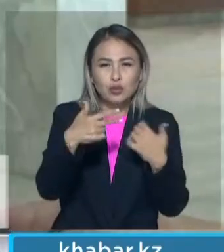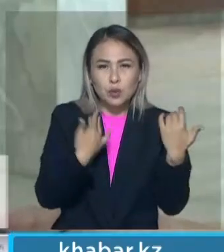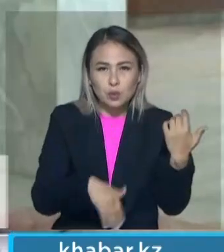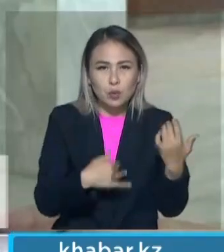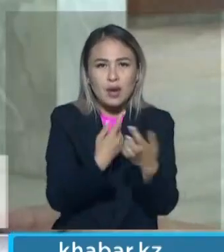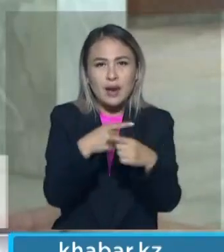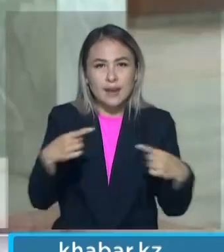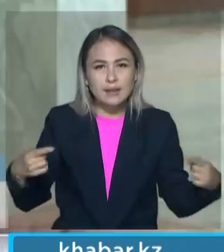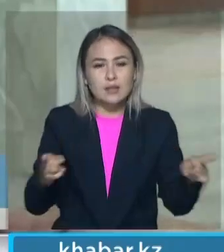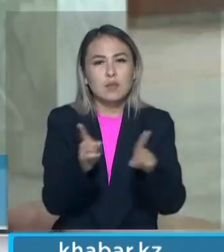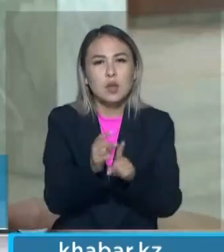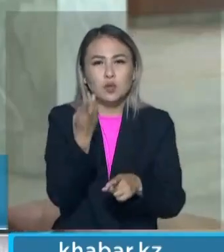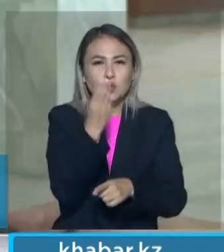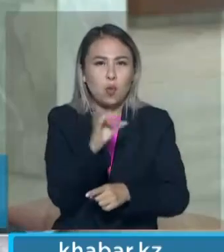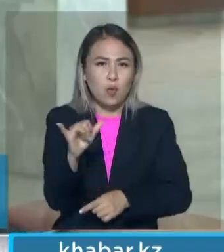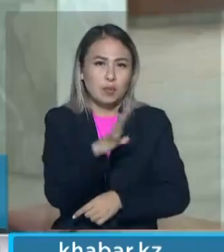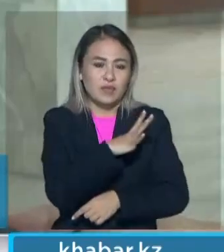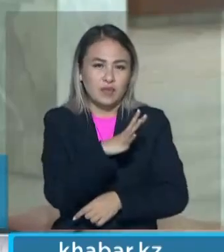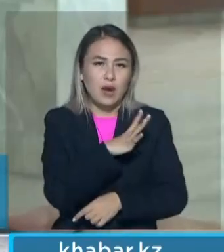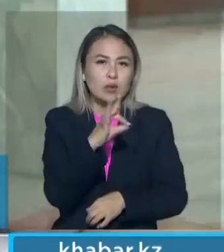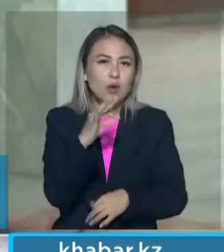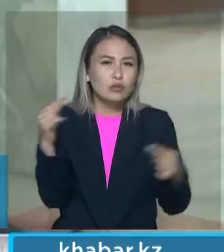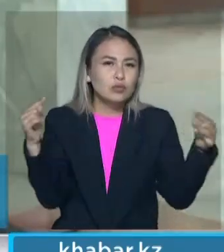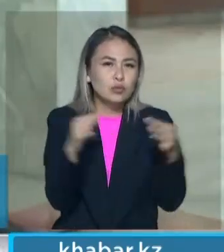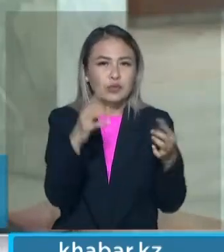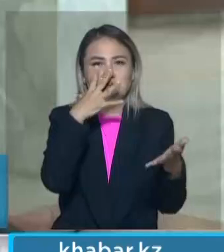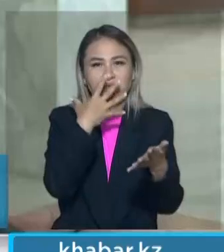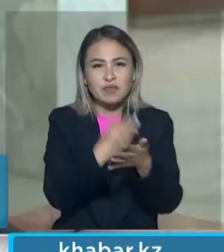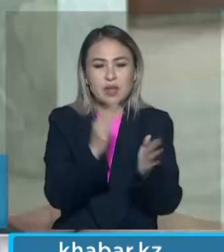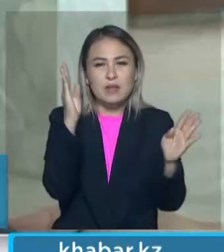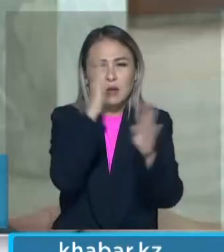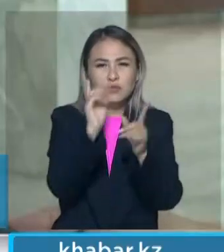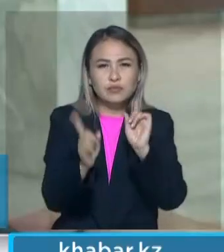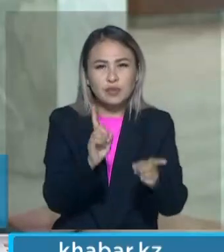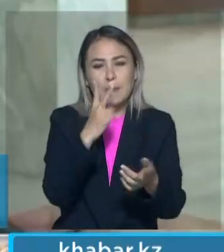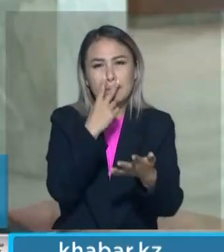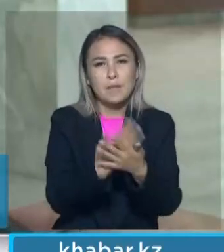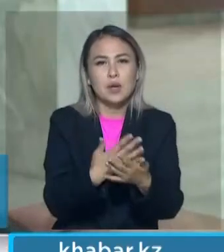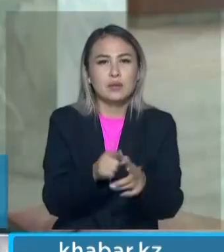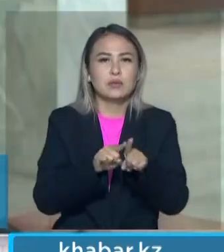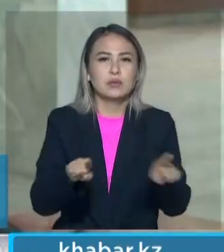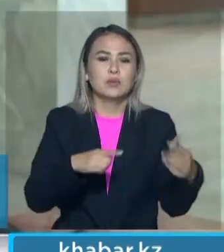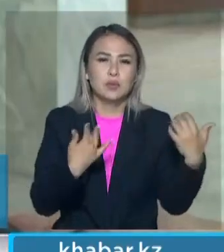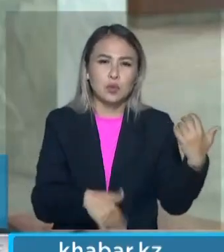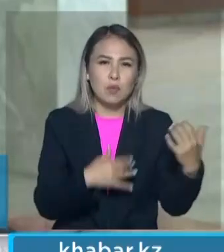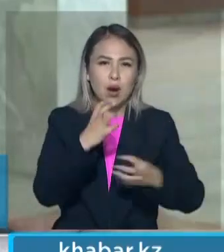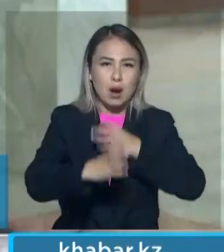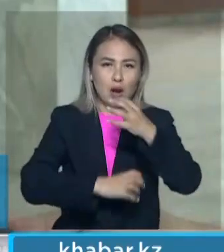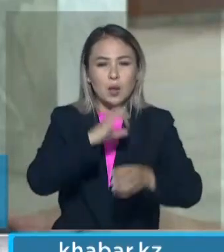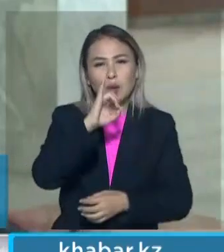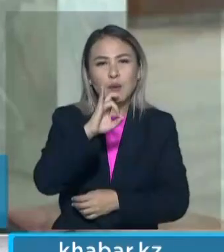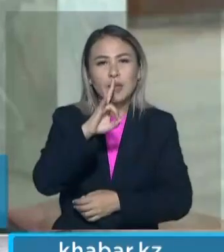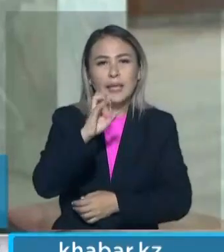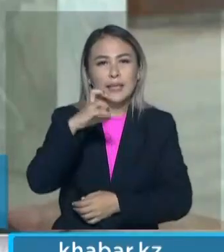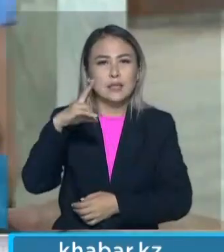не болмаса бір шоуға айландырып кетіп жатады. Олай емес, нақтылы өзінің табиғи саф қалпында насихаттауымыз керек. Күй өнерін әлемдегі ЮНЕСКО